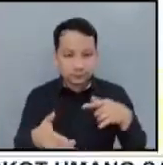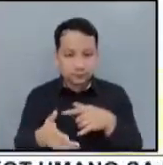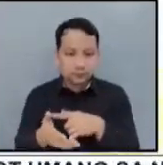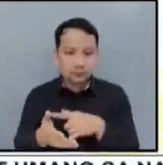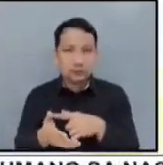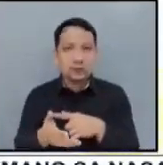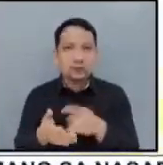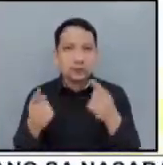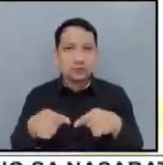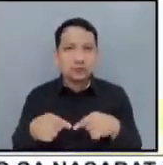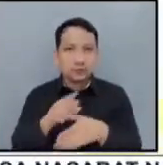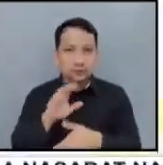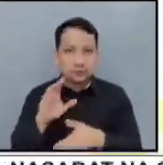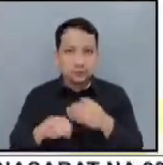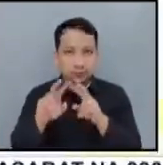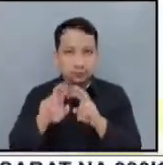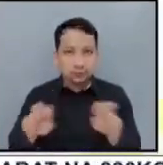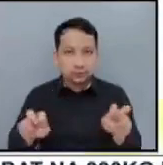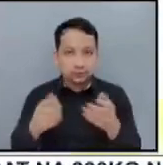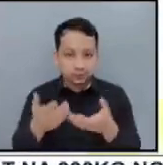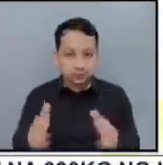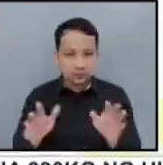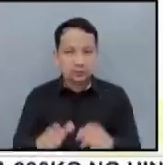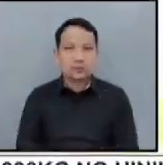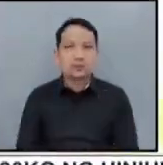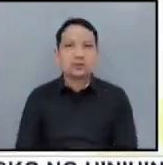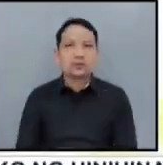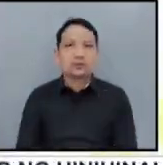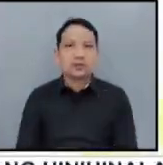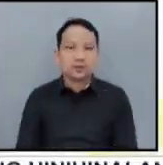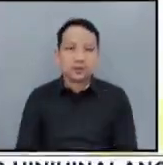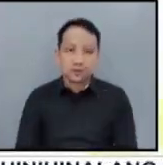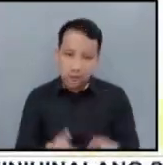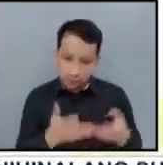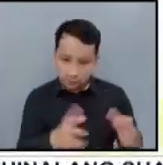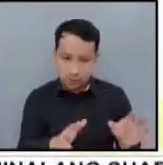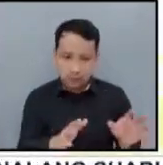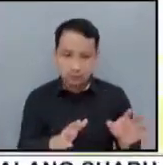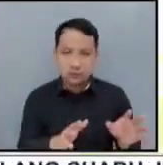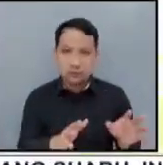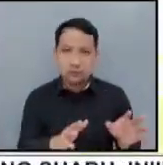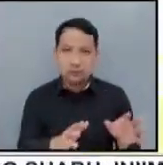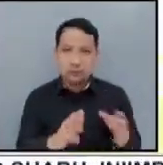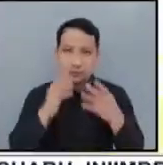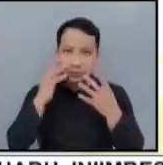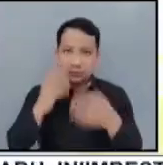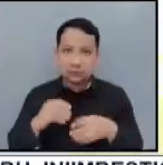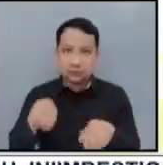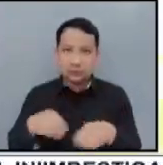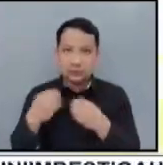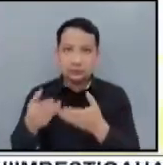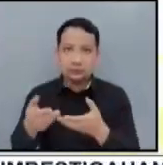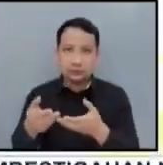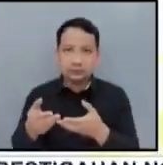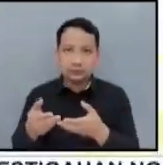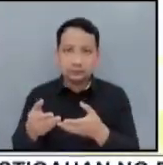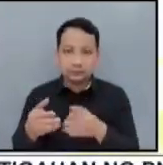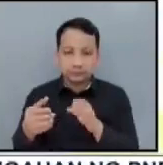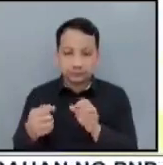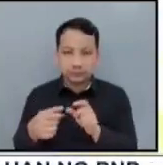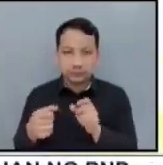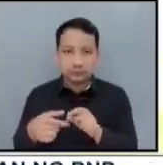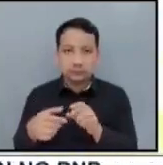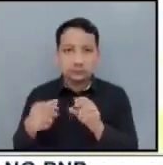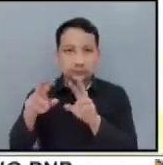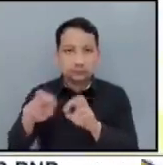investigation will be done. So from then on, tsaka lang po makapagbibigay ng official statement yung investigation board